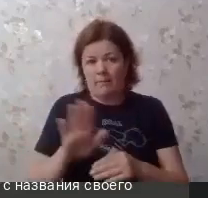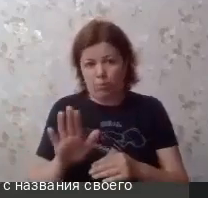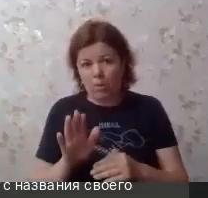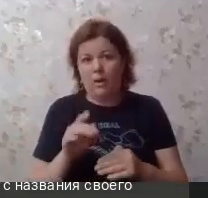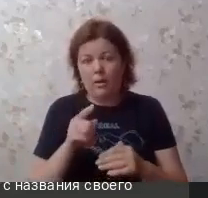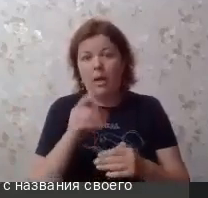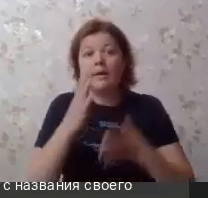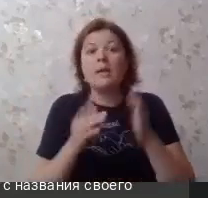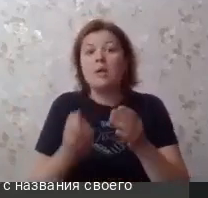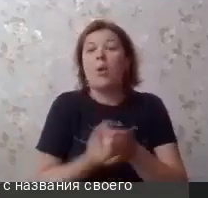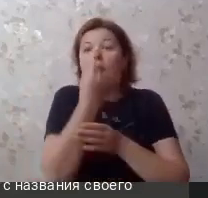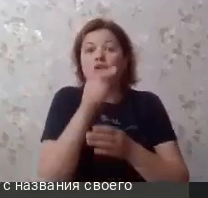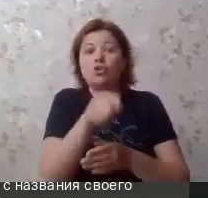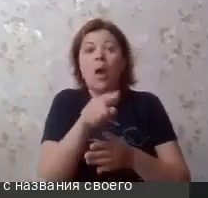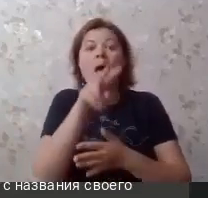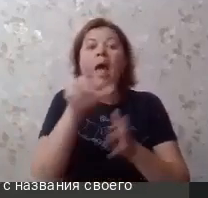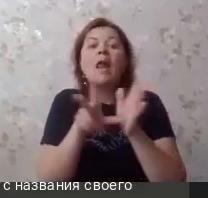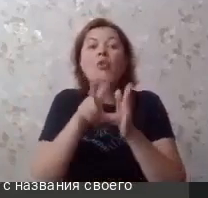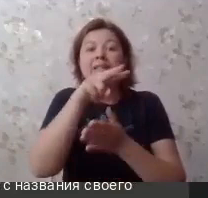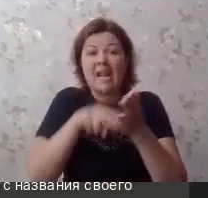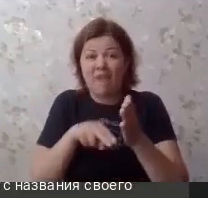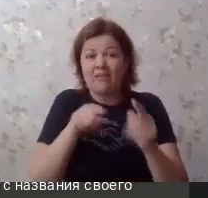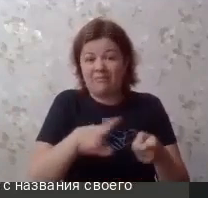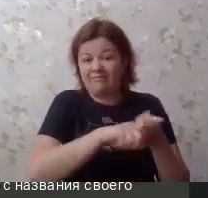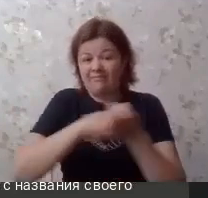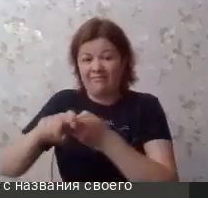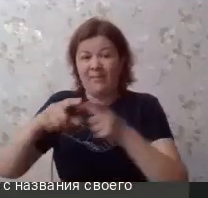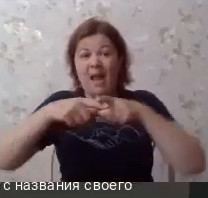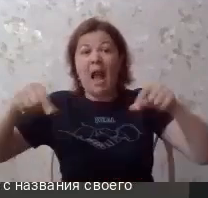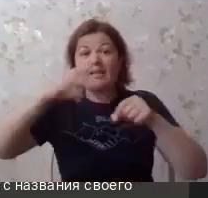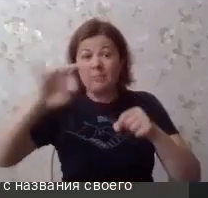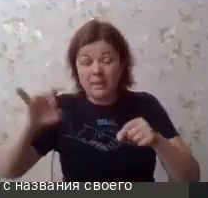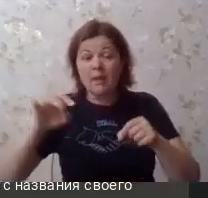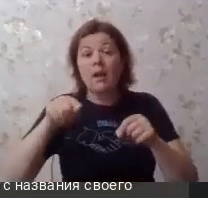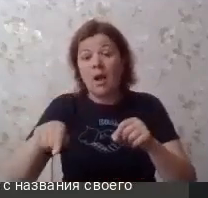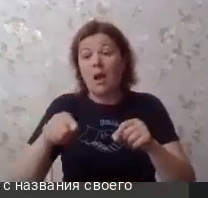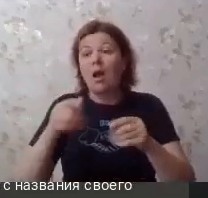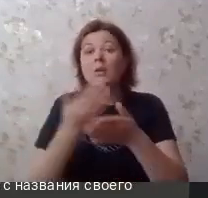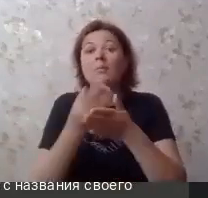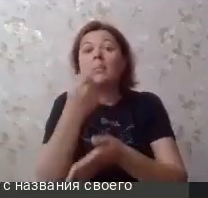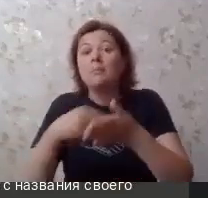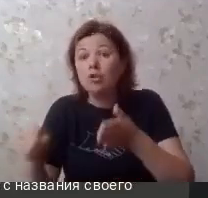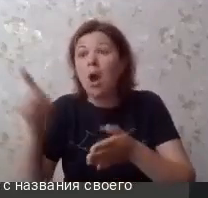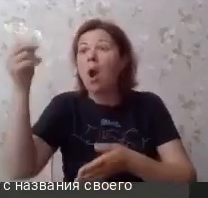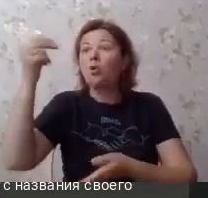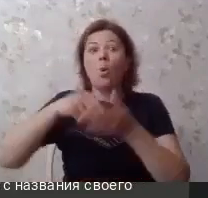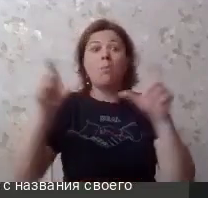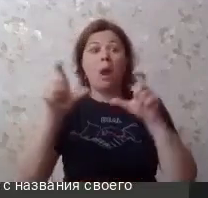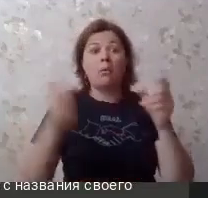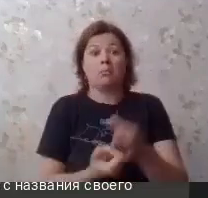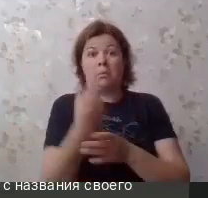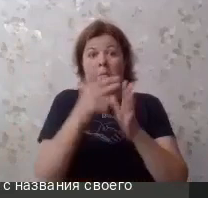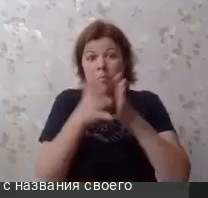купить. Ну, потому что если электронный сертификат спишется, а цена окажется больше, ну, то, соответственно, покупка